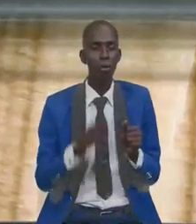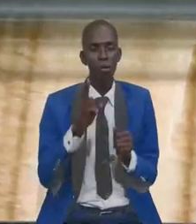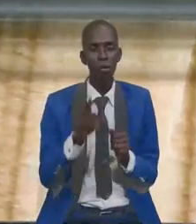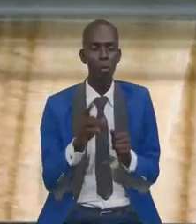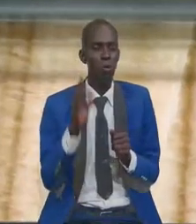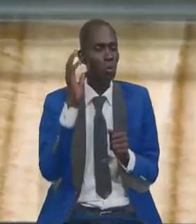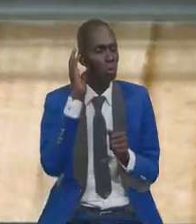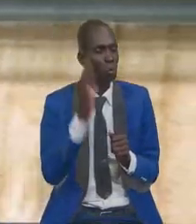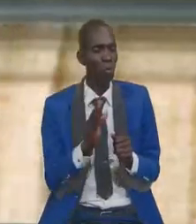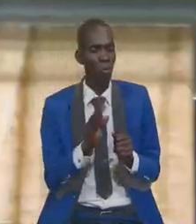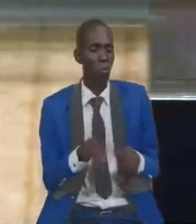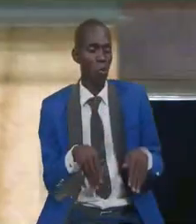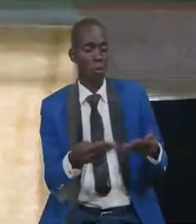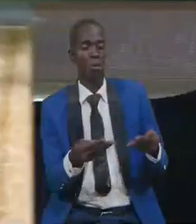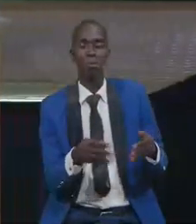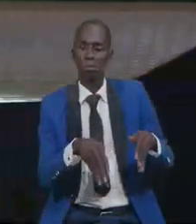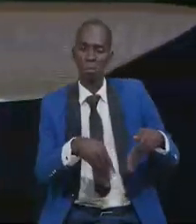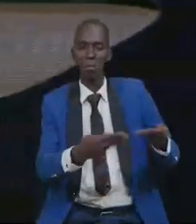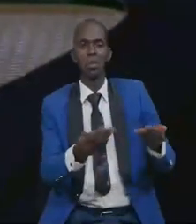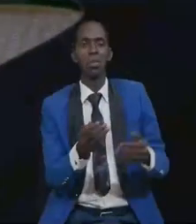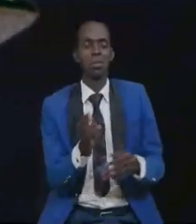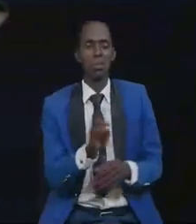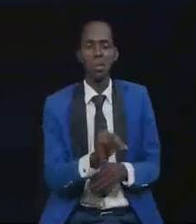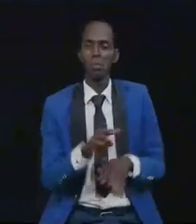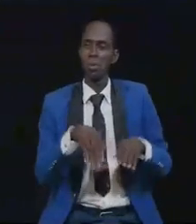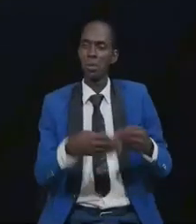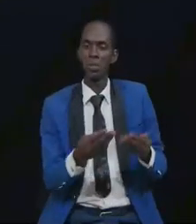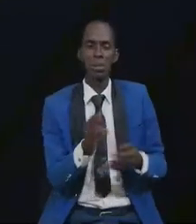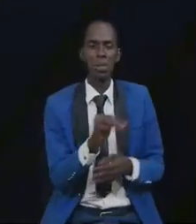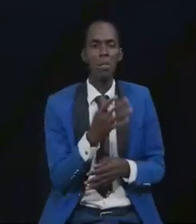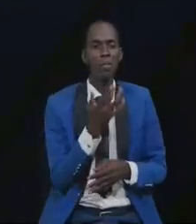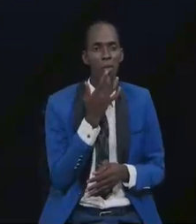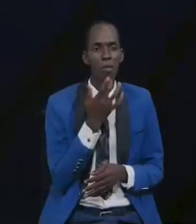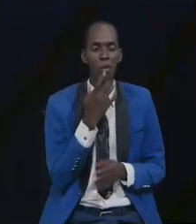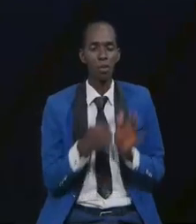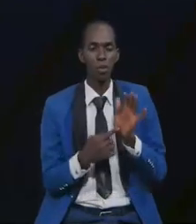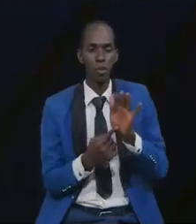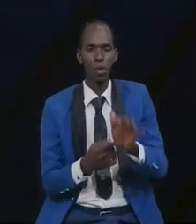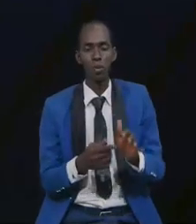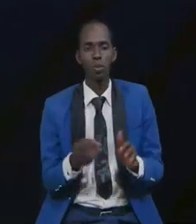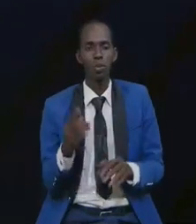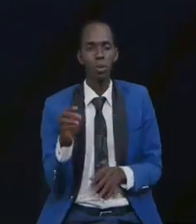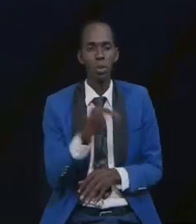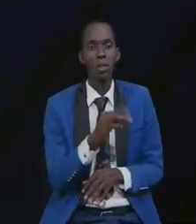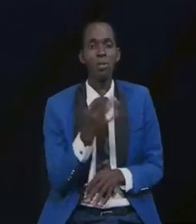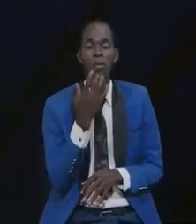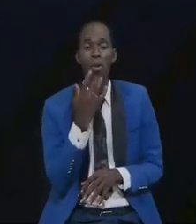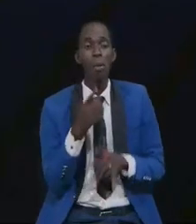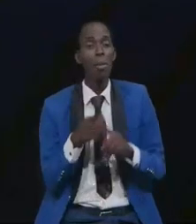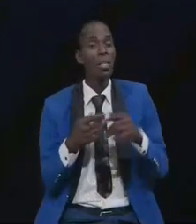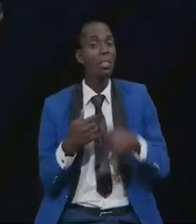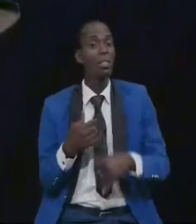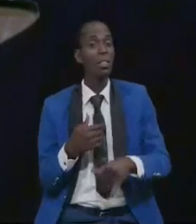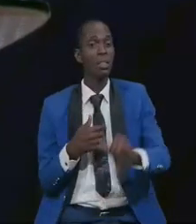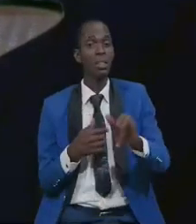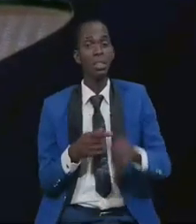Il dit, tout cela peut se faire. Si l'on fait grâce aux méchants, il n'apprend pas